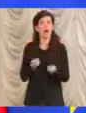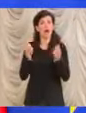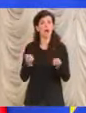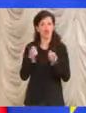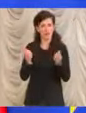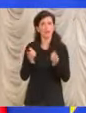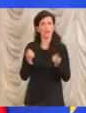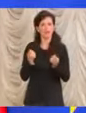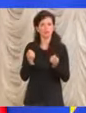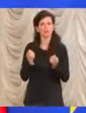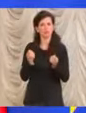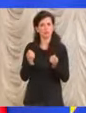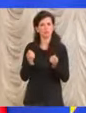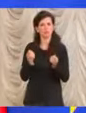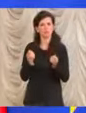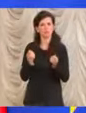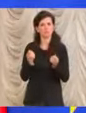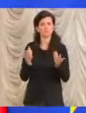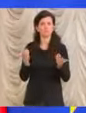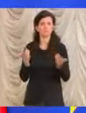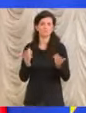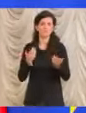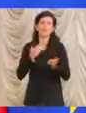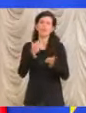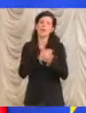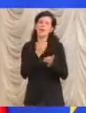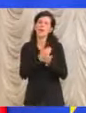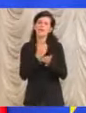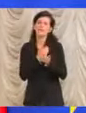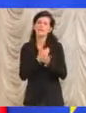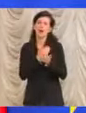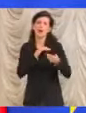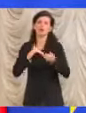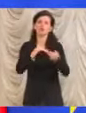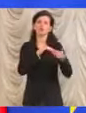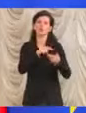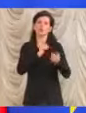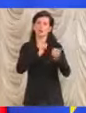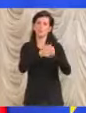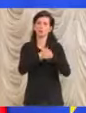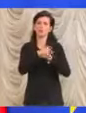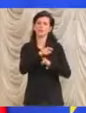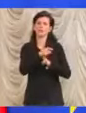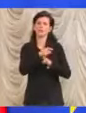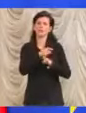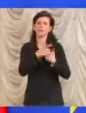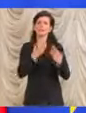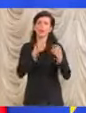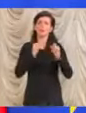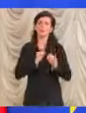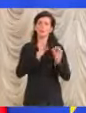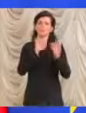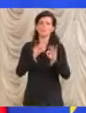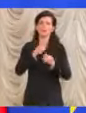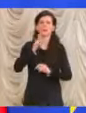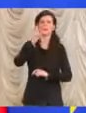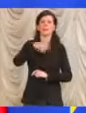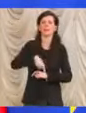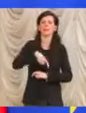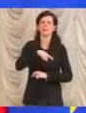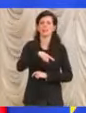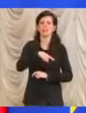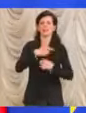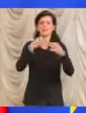evitare che delle società sportive possano pretendere come dire l'esecuzione tra virgolette della